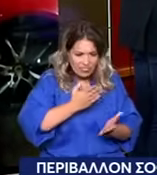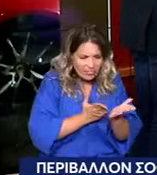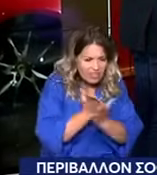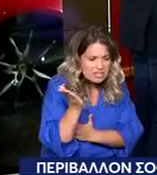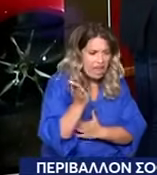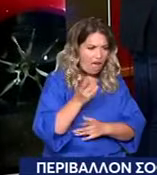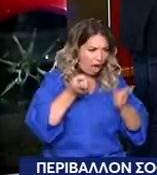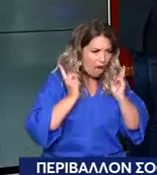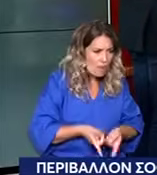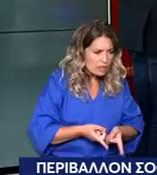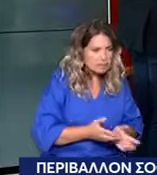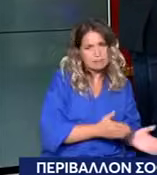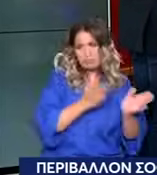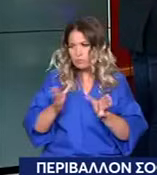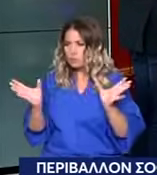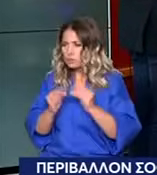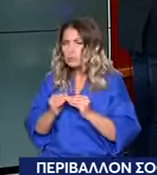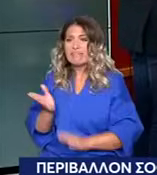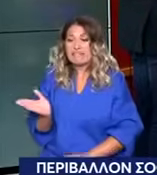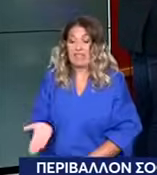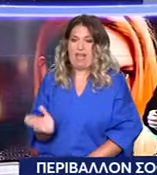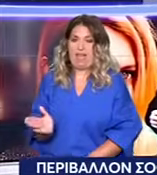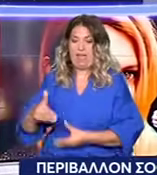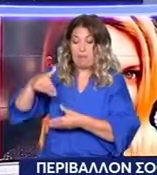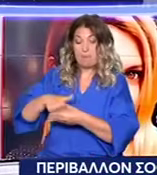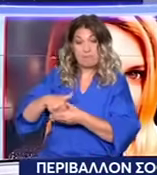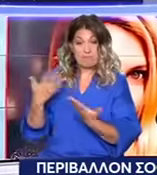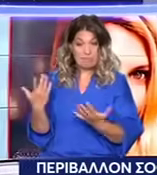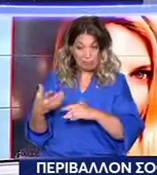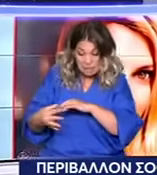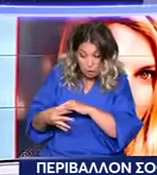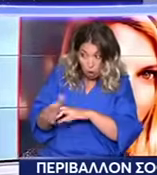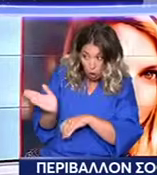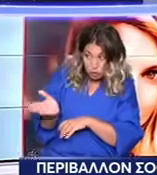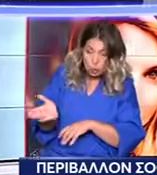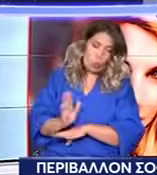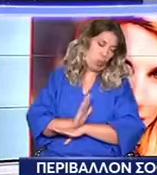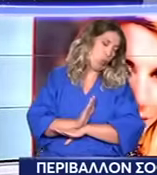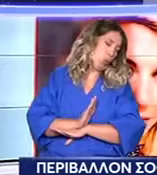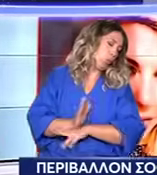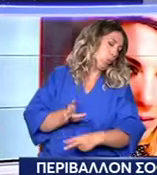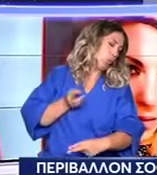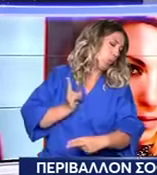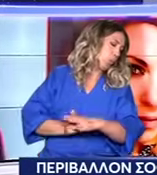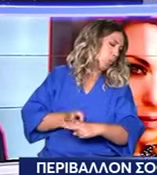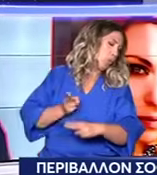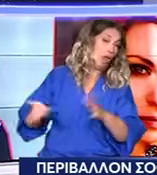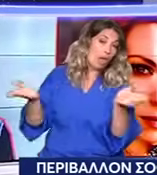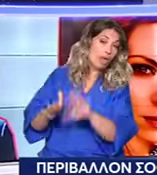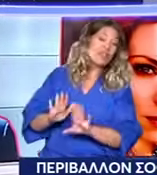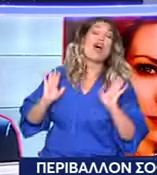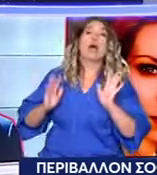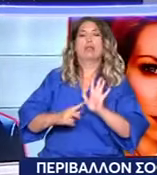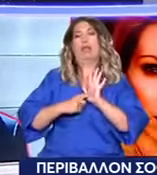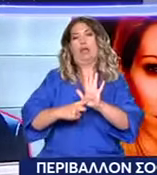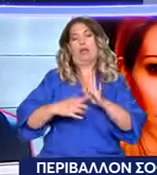ζητήματα της βίας, της ενδοοικογενειακής βίας. Τεράστια σημασία θέμα. Τεράστια σημασία. 61 περιπτώσεις. Θα μου επιτρέψετε να πω και κάτι